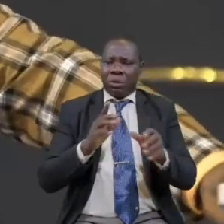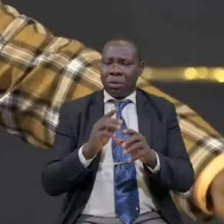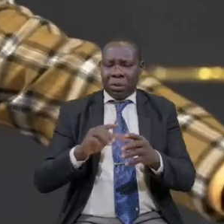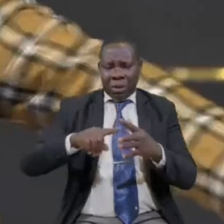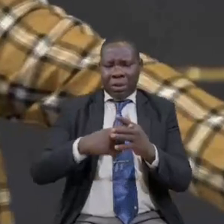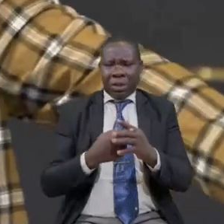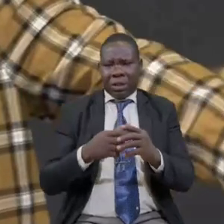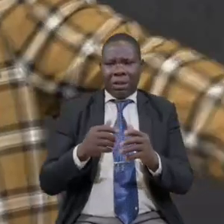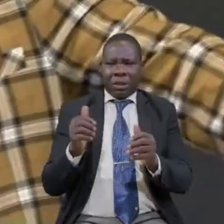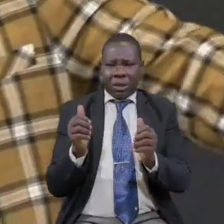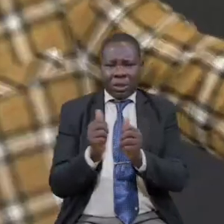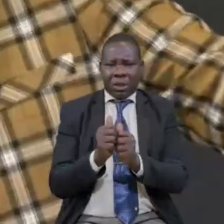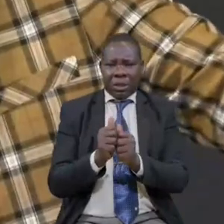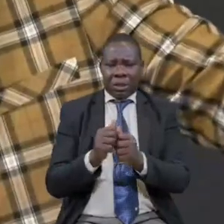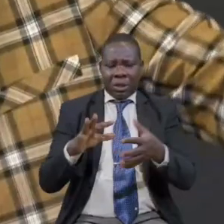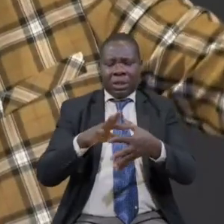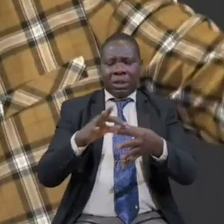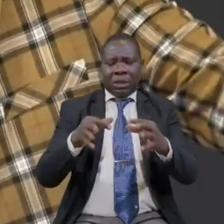ne commence pas